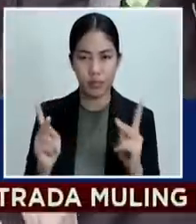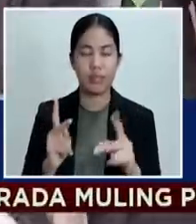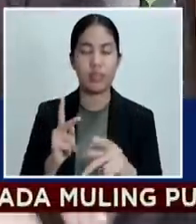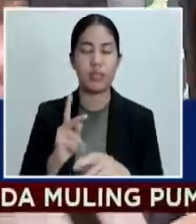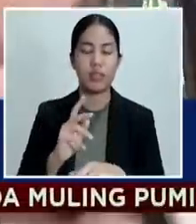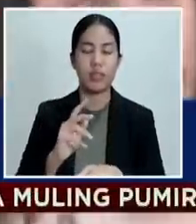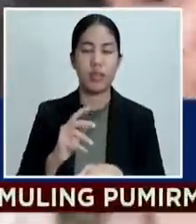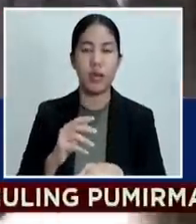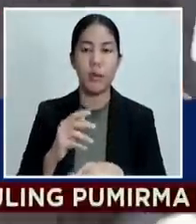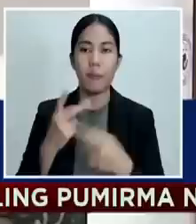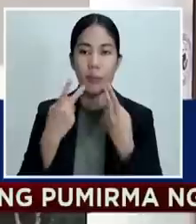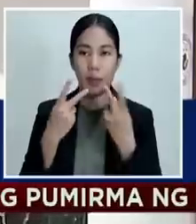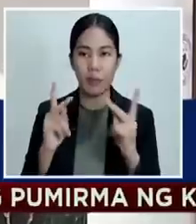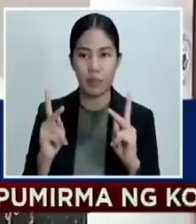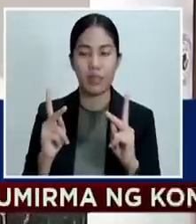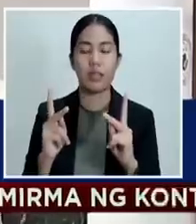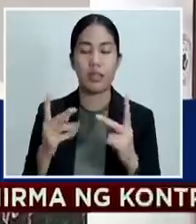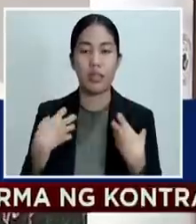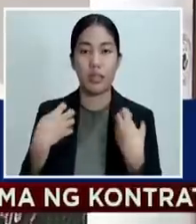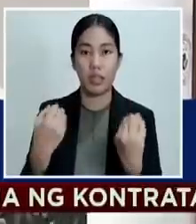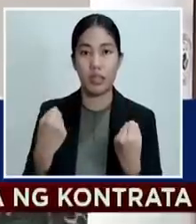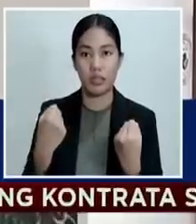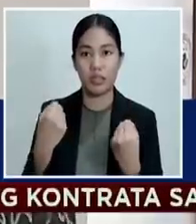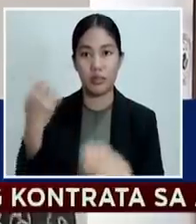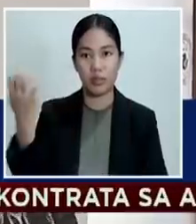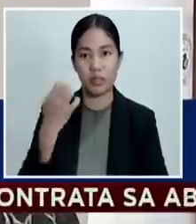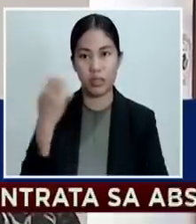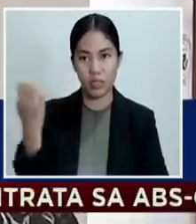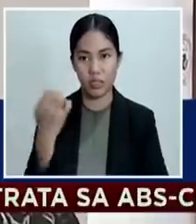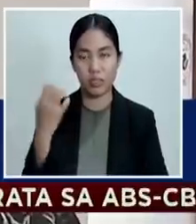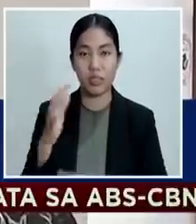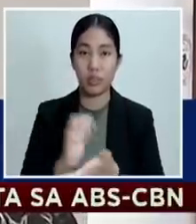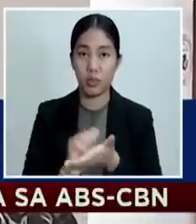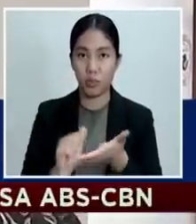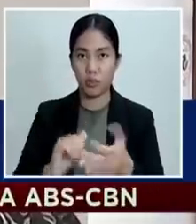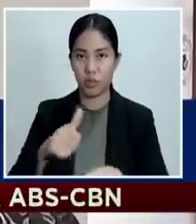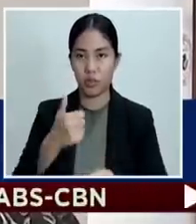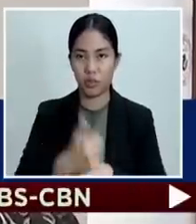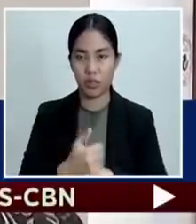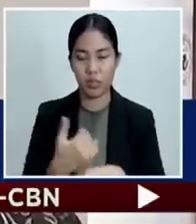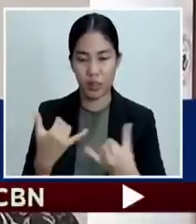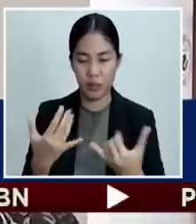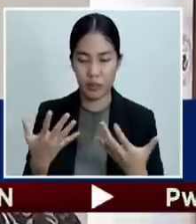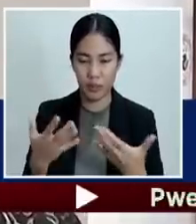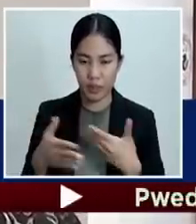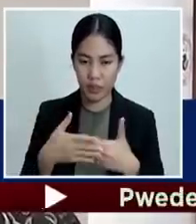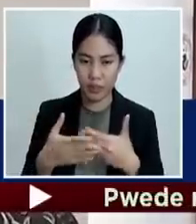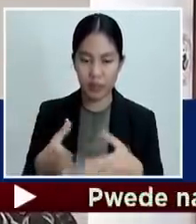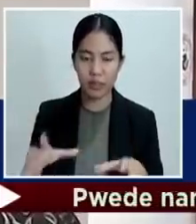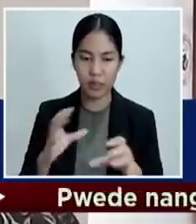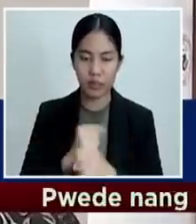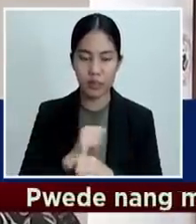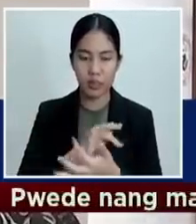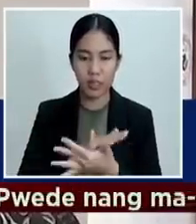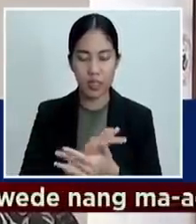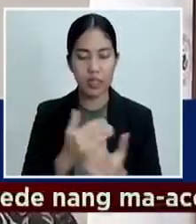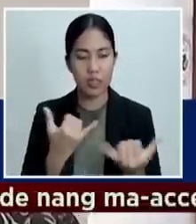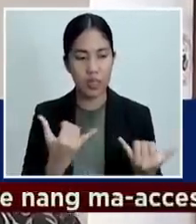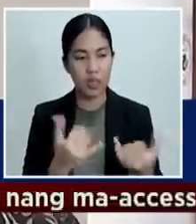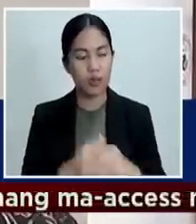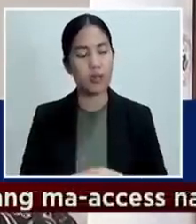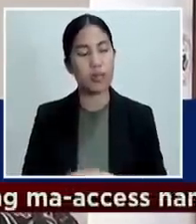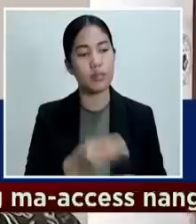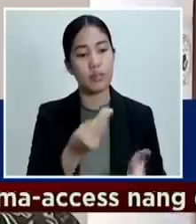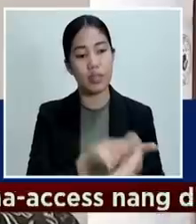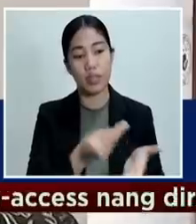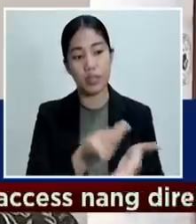Because patapos na po tayo dun sa pandemic natin, while we did not reduce the budget for cash assistance,